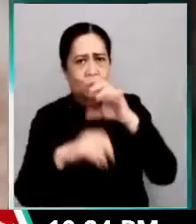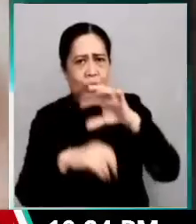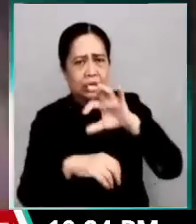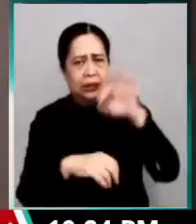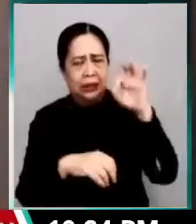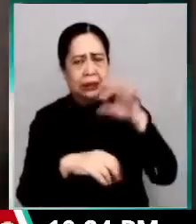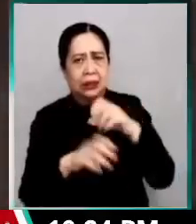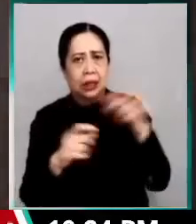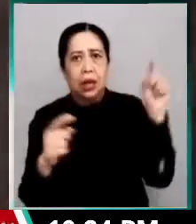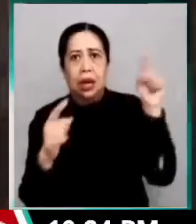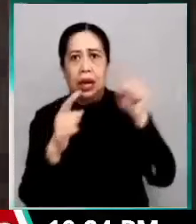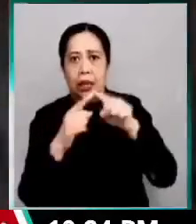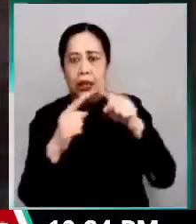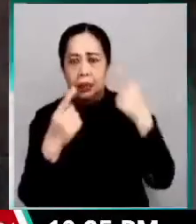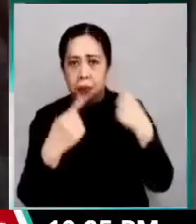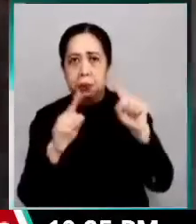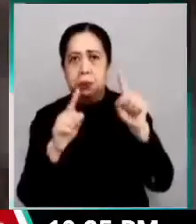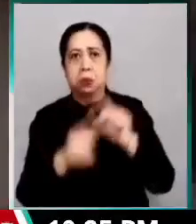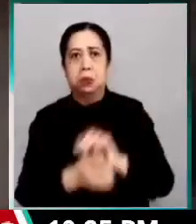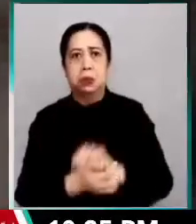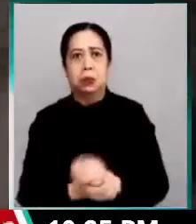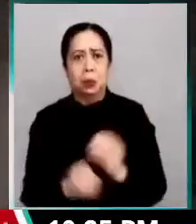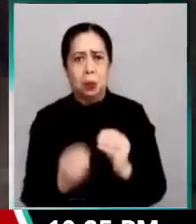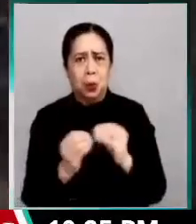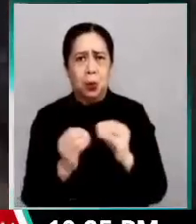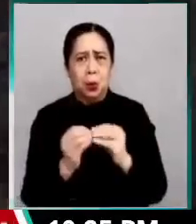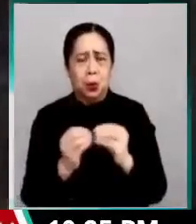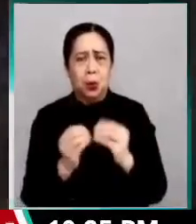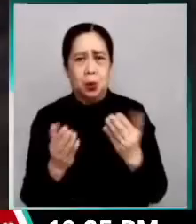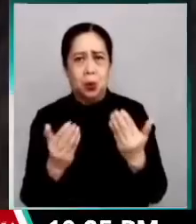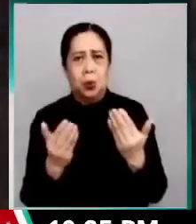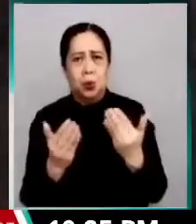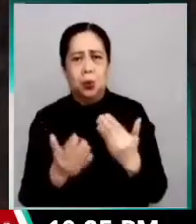hanggang sa... Sige to.